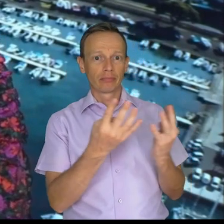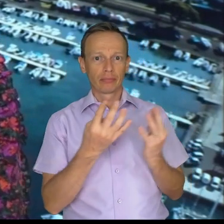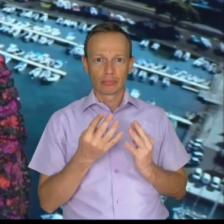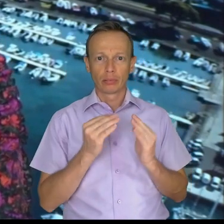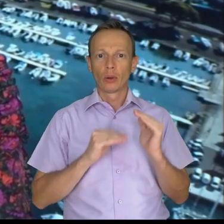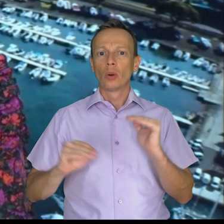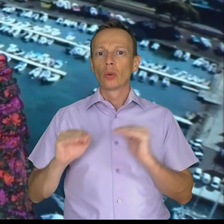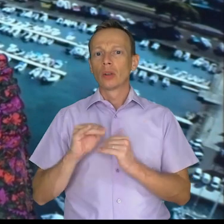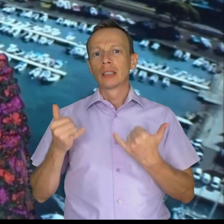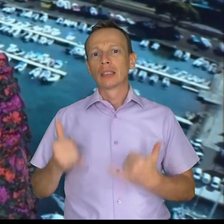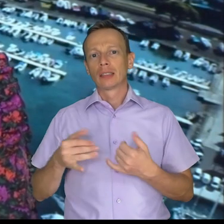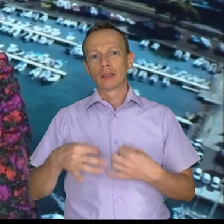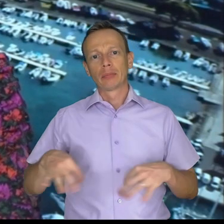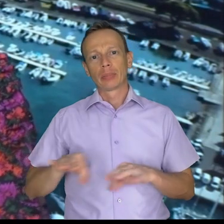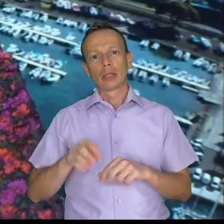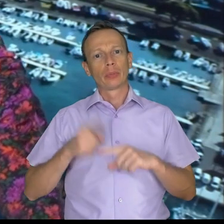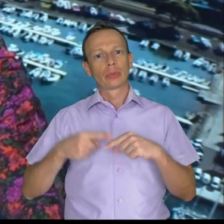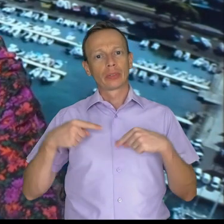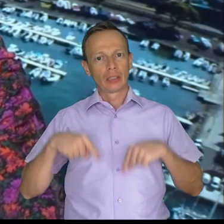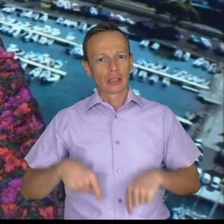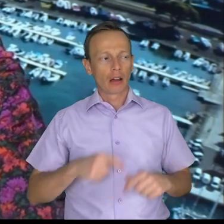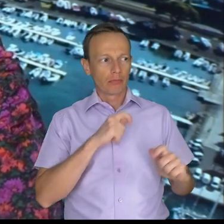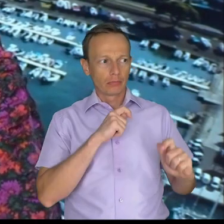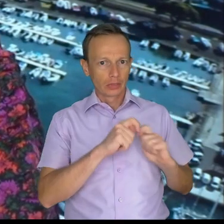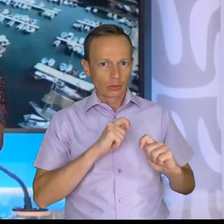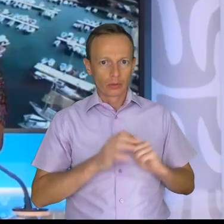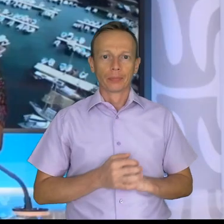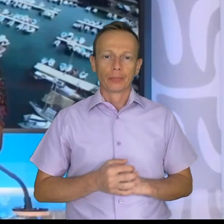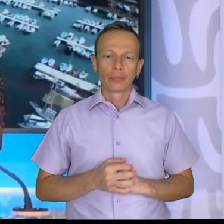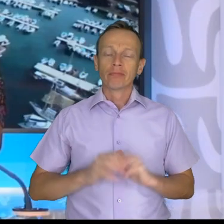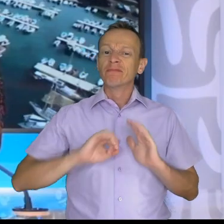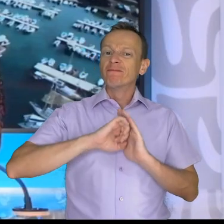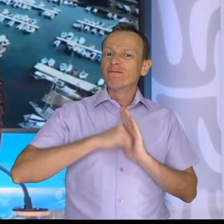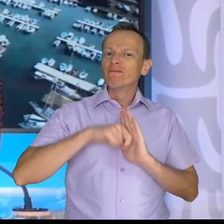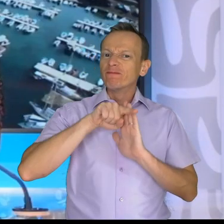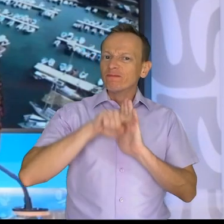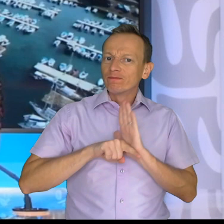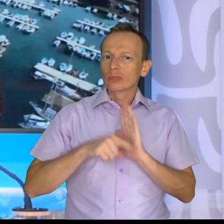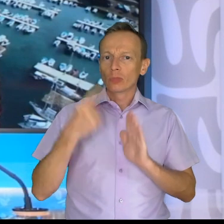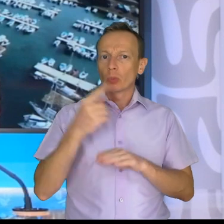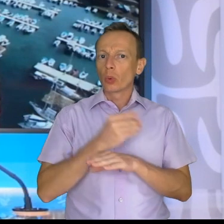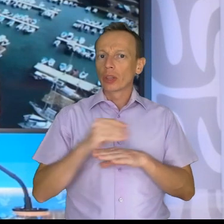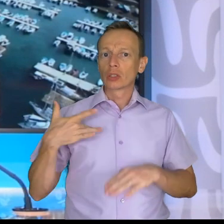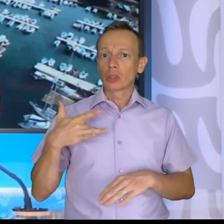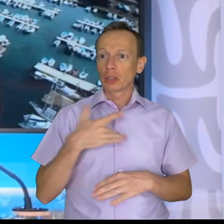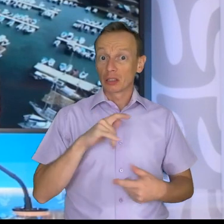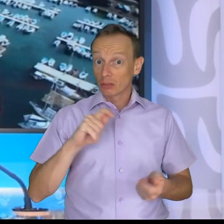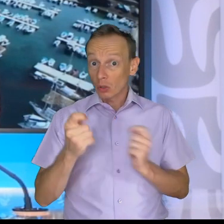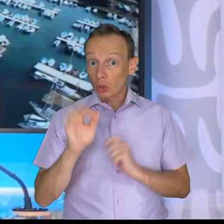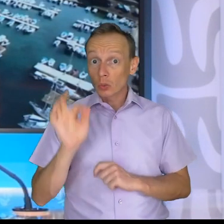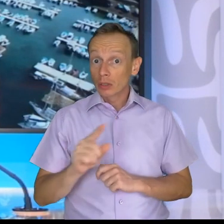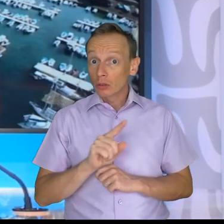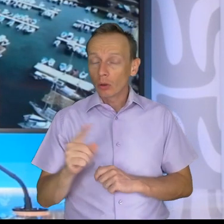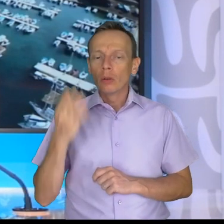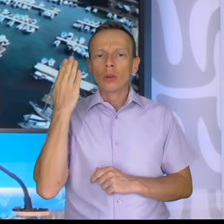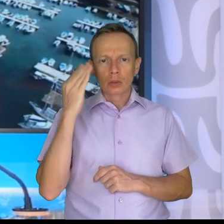urgence ce vendredi matin par les autorités du pays et de l'État. Les restrictions sanitaires vont-elles évoluer? Une chose est sûre,